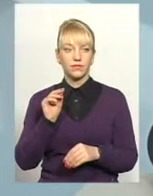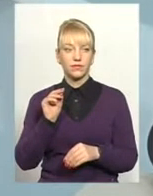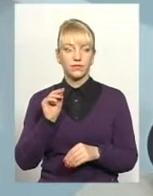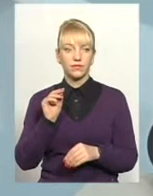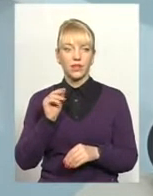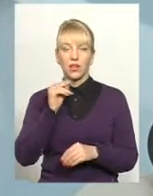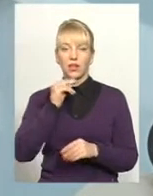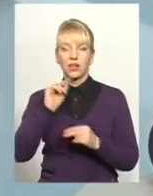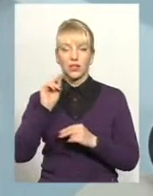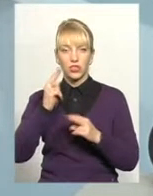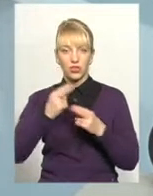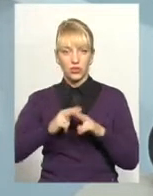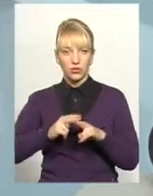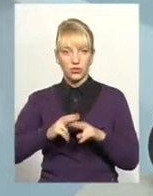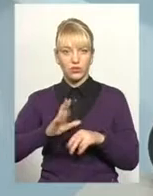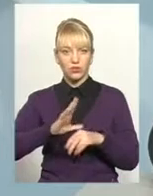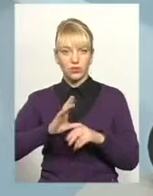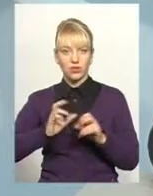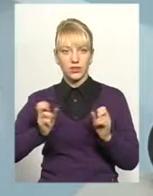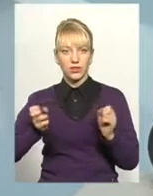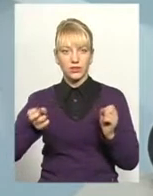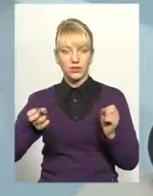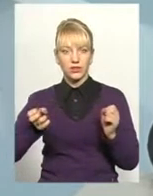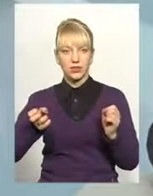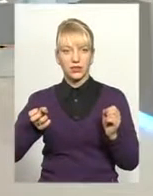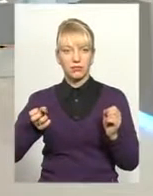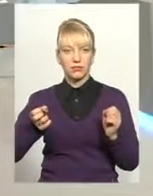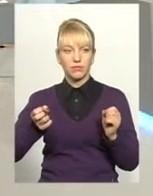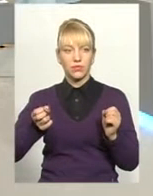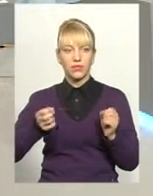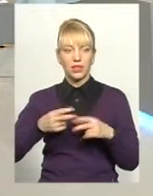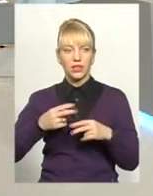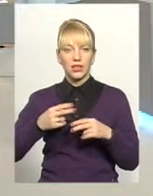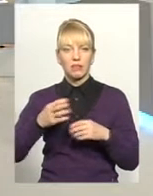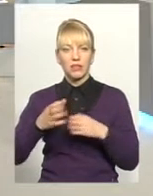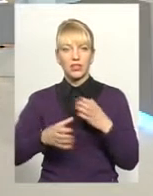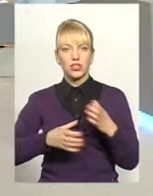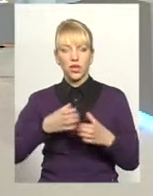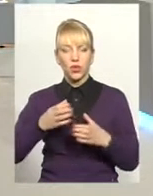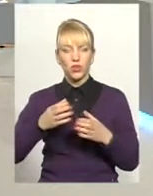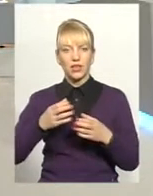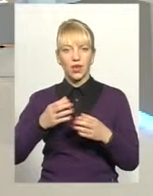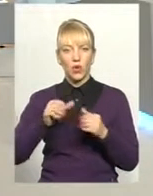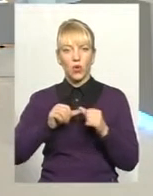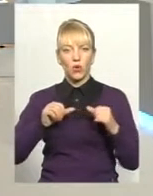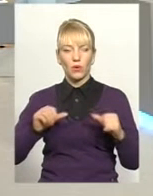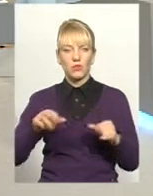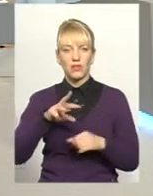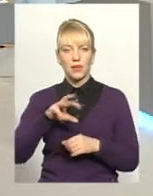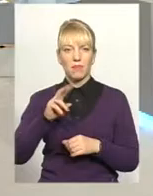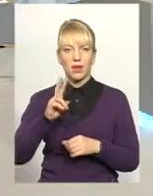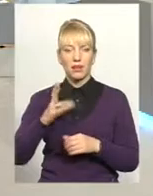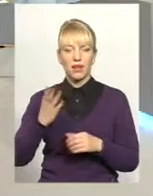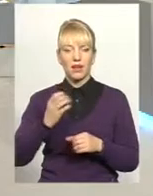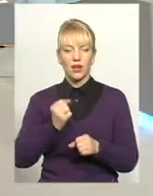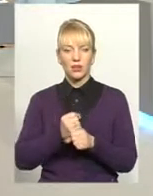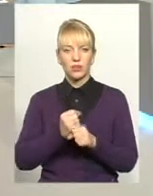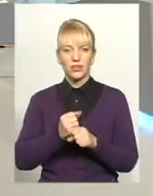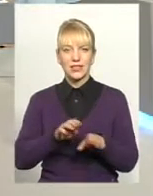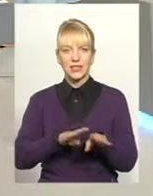кращі технології. Значить, спеціально є така міжнародна електрична комісія МЕК, яка встановлює стандарти. Значить, і в